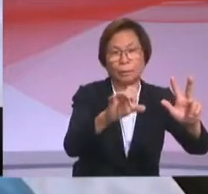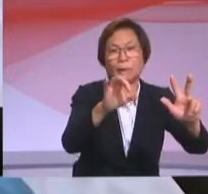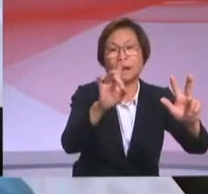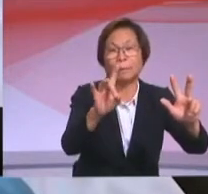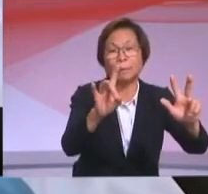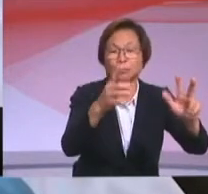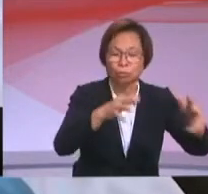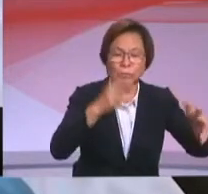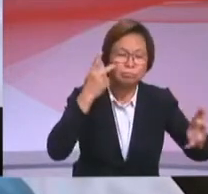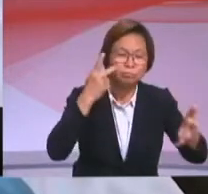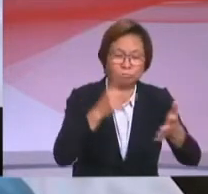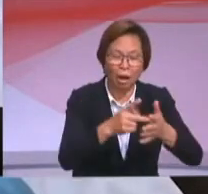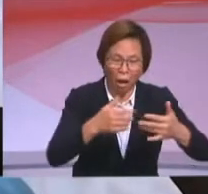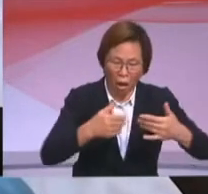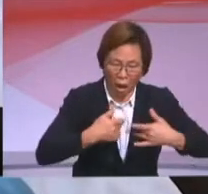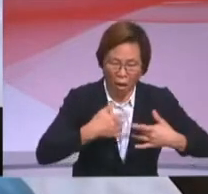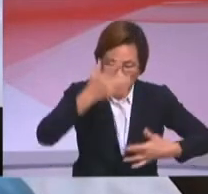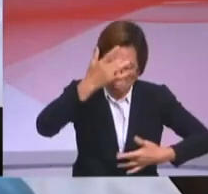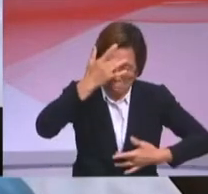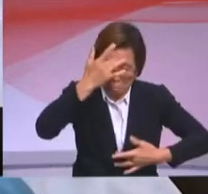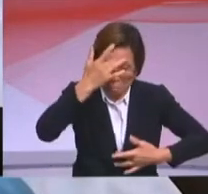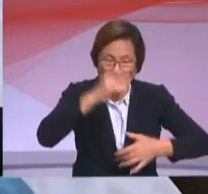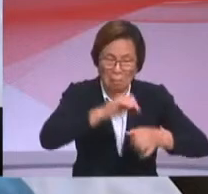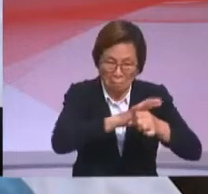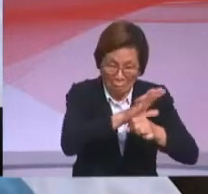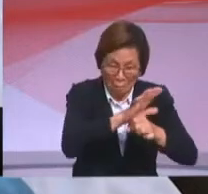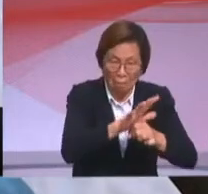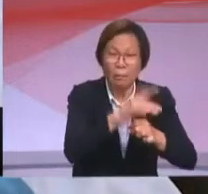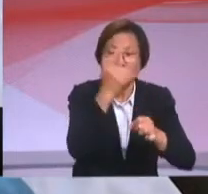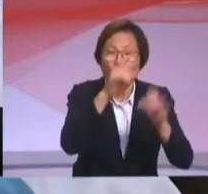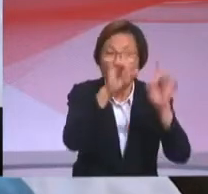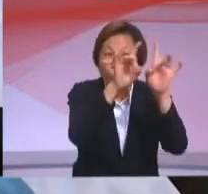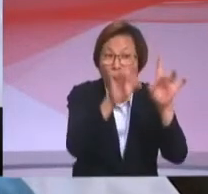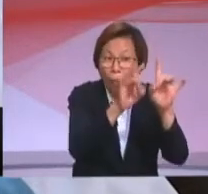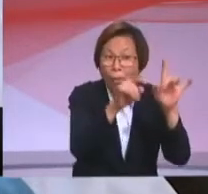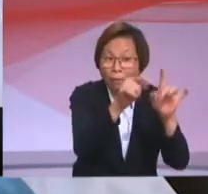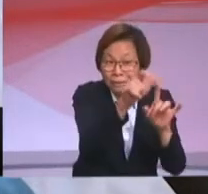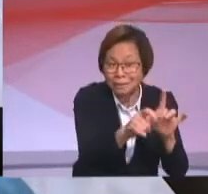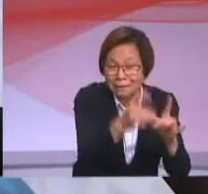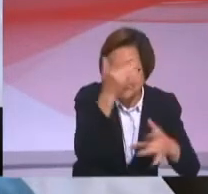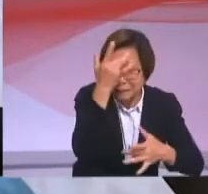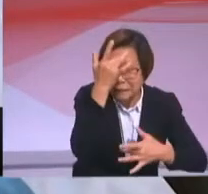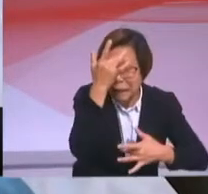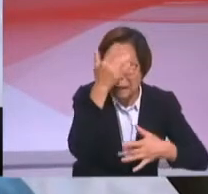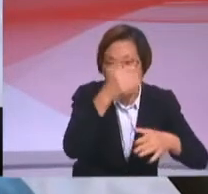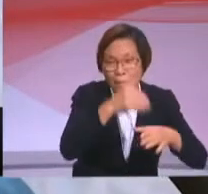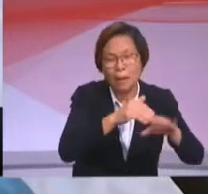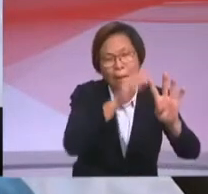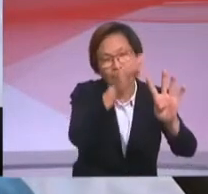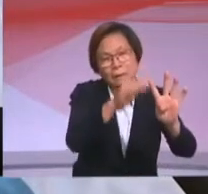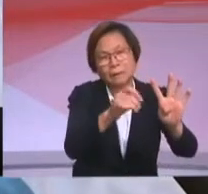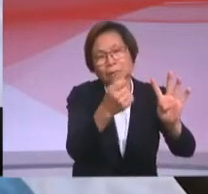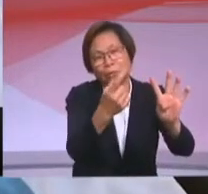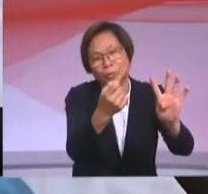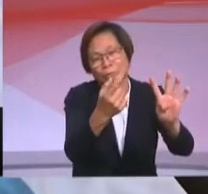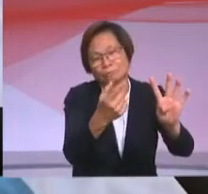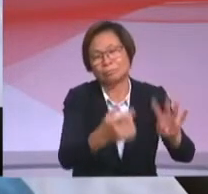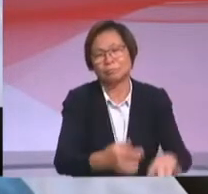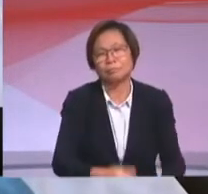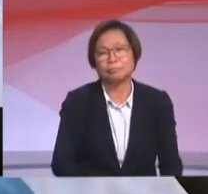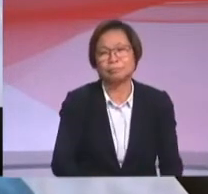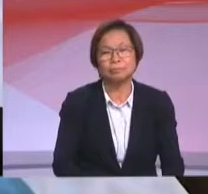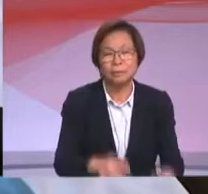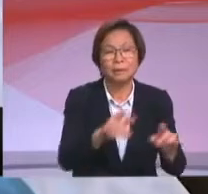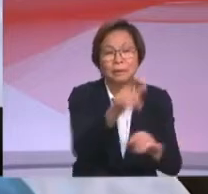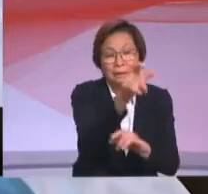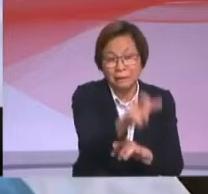35,808 telah dikenal pasti positif COVID-19 hasil saringan individu bergejala pada 4 November 2020.